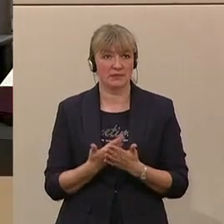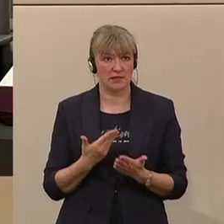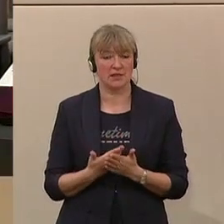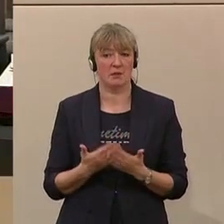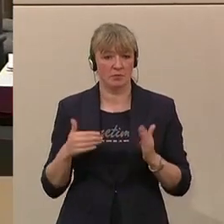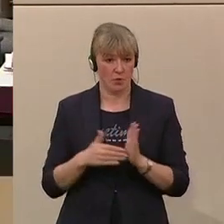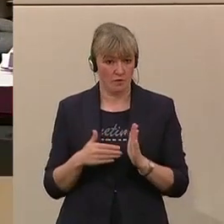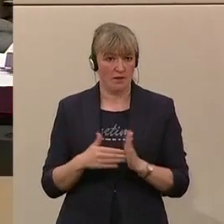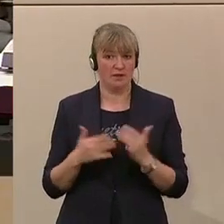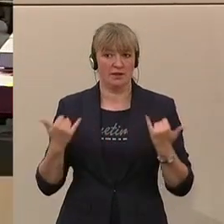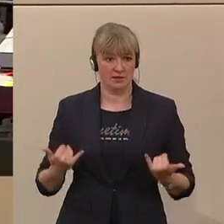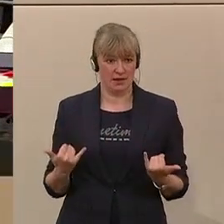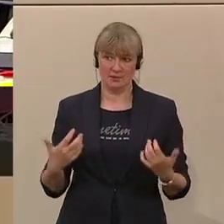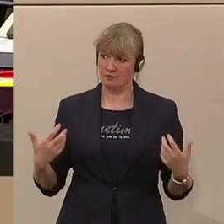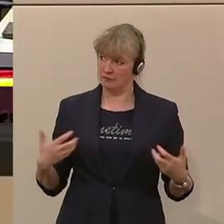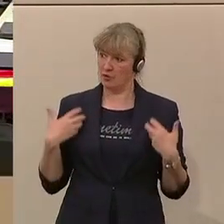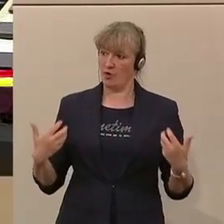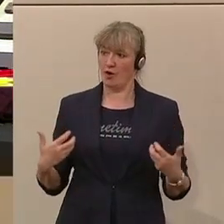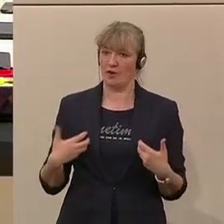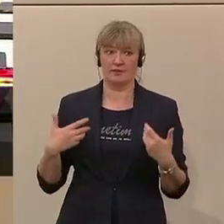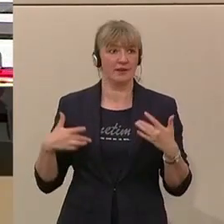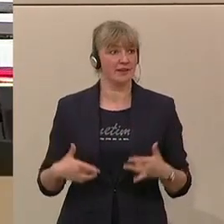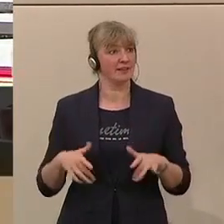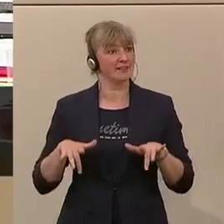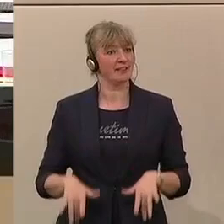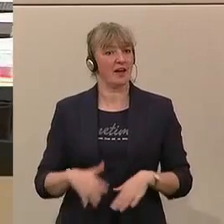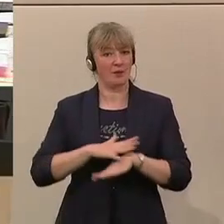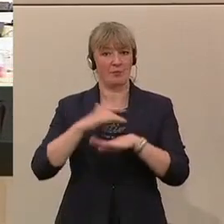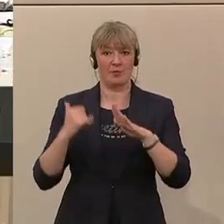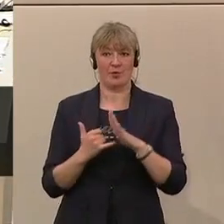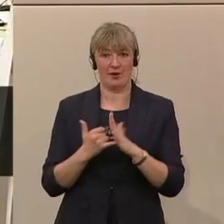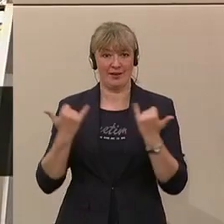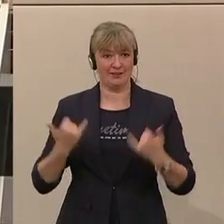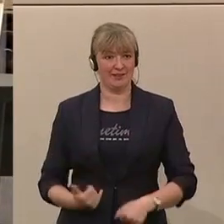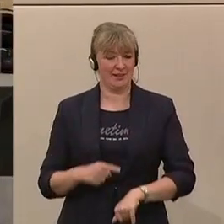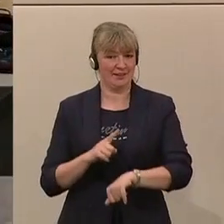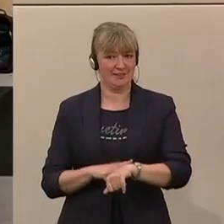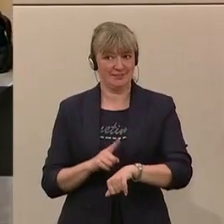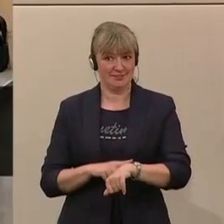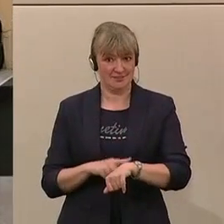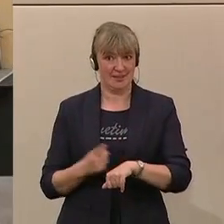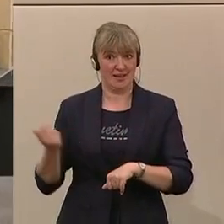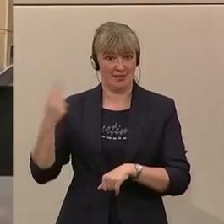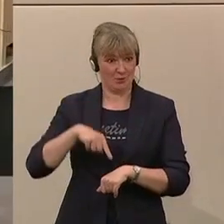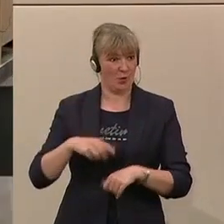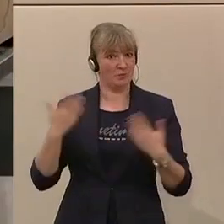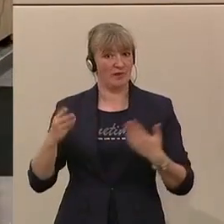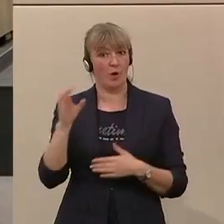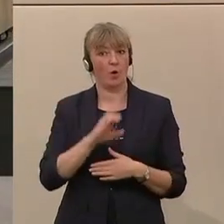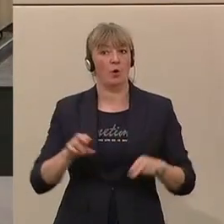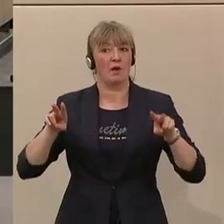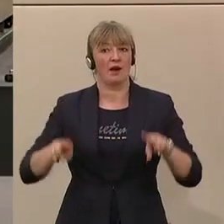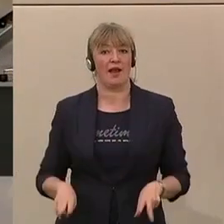der Stunde und auch eine Freude, dass ein Leuchtturmprojekt unserer derzeitigen kommenden